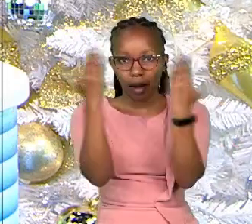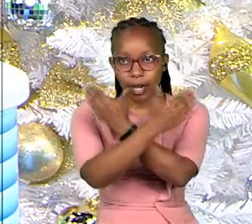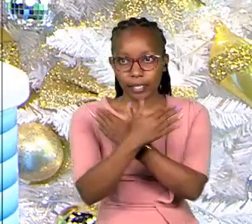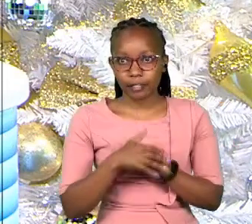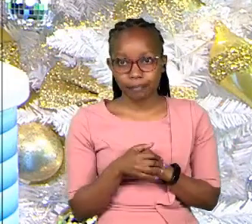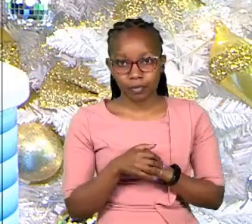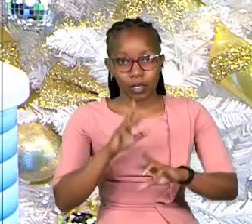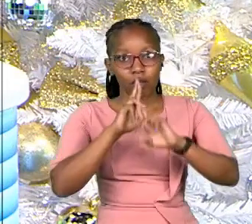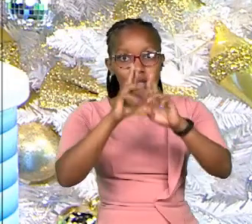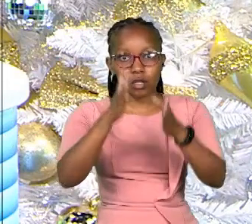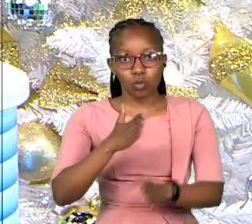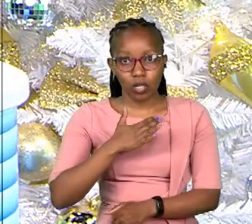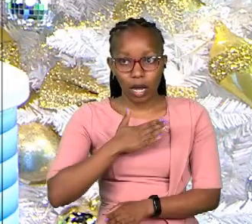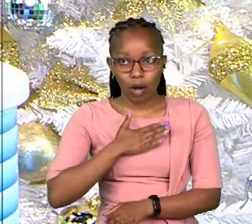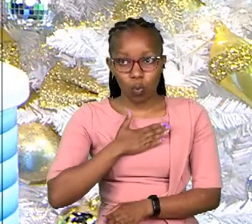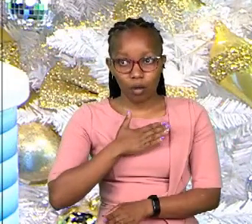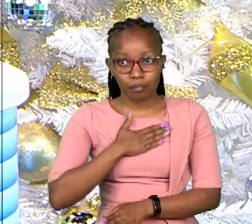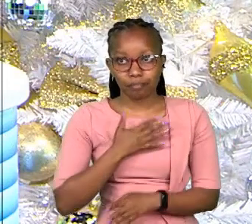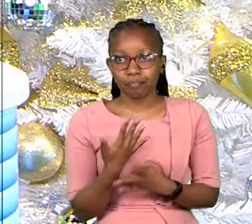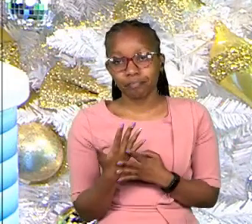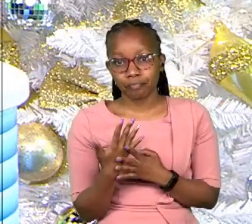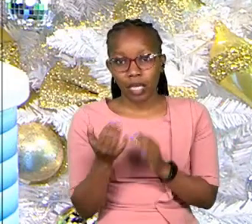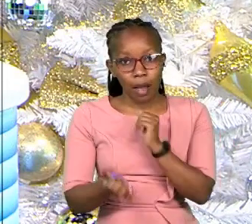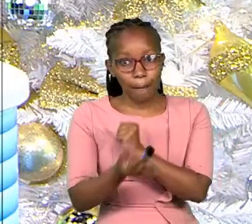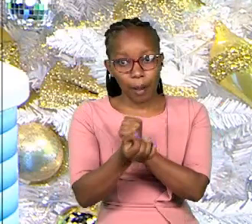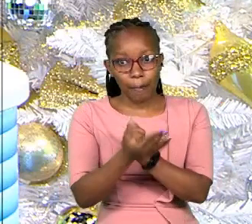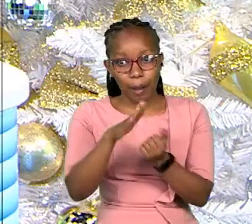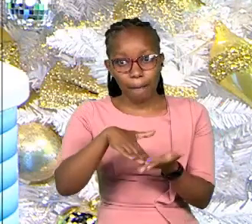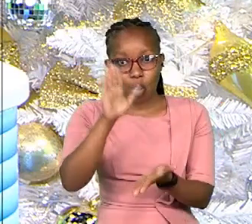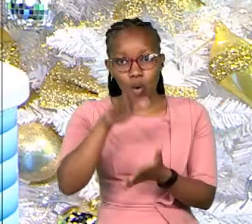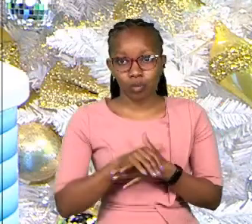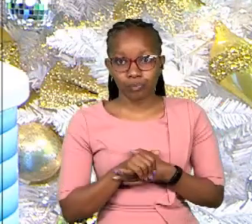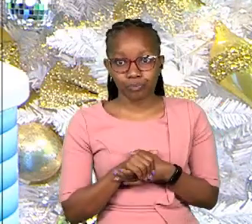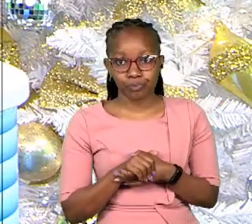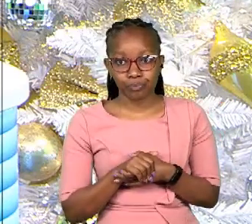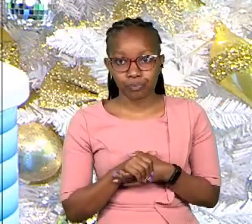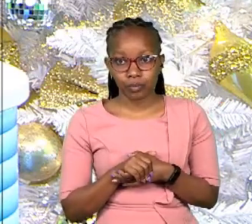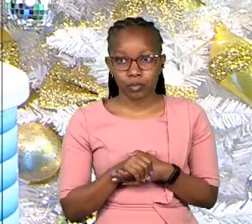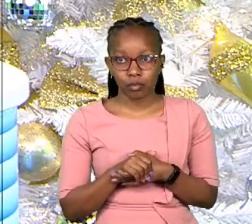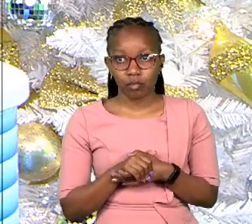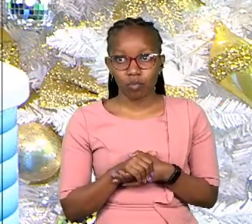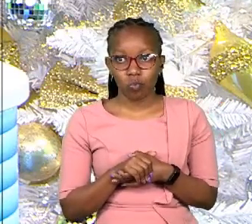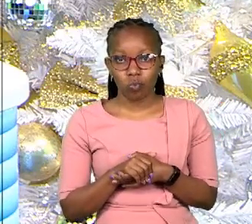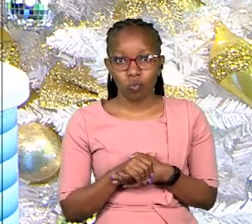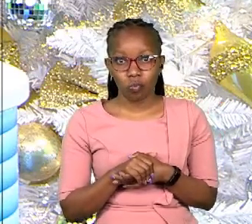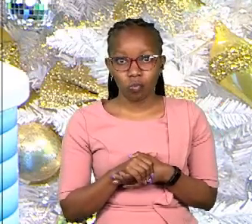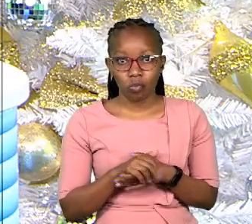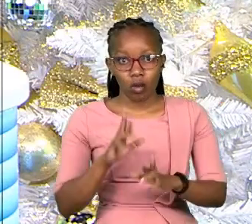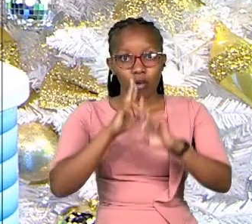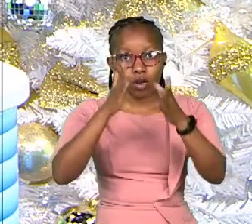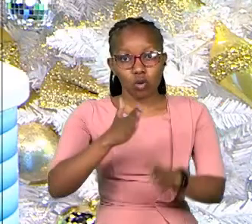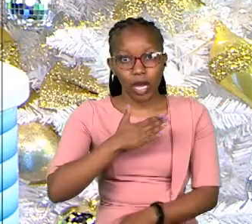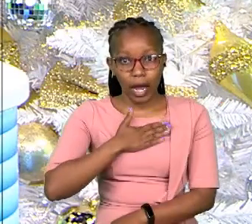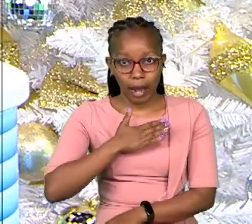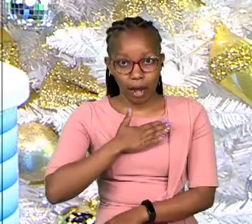hapo mwanahabari wetu sasa Robert Uma akituarifu zaidi, na tunaungana naye moja kwa moja sasa. Alikita kambi eneo hilo tangu